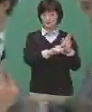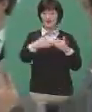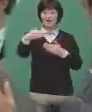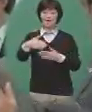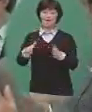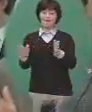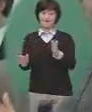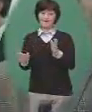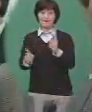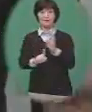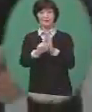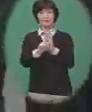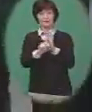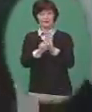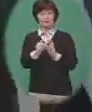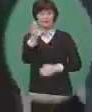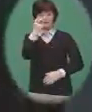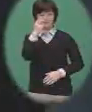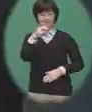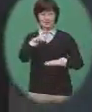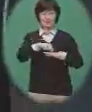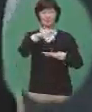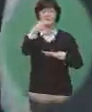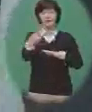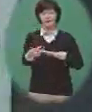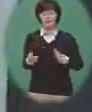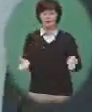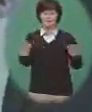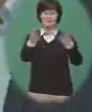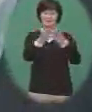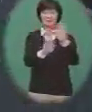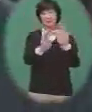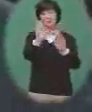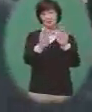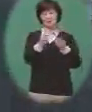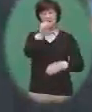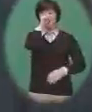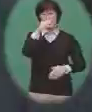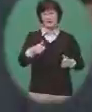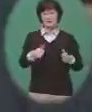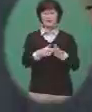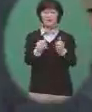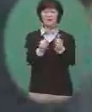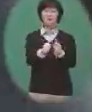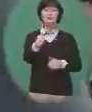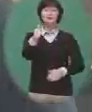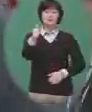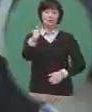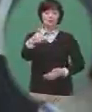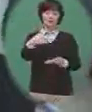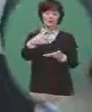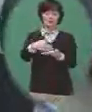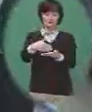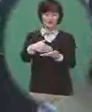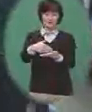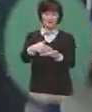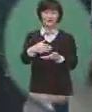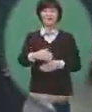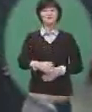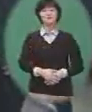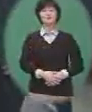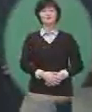か、飛び込み台など施設の概要について吉崎副市長から説明を受けました。